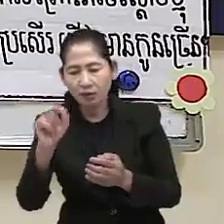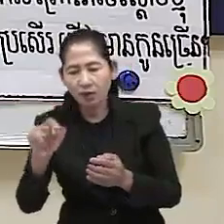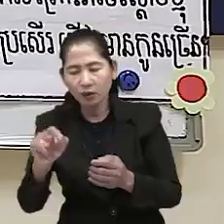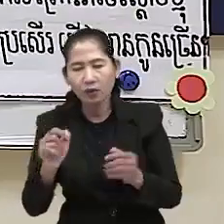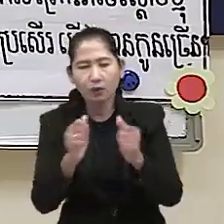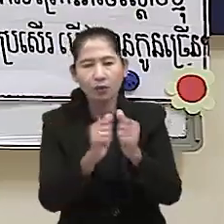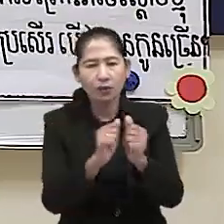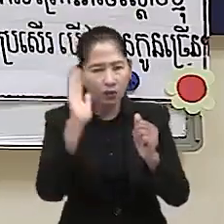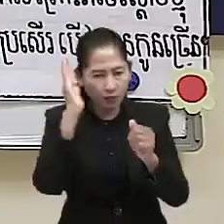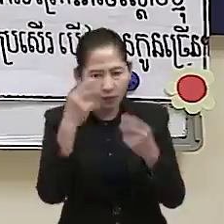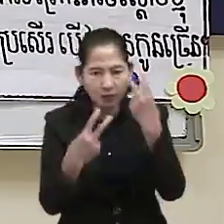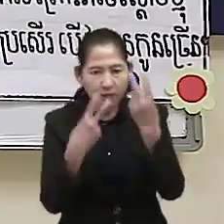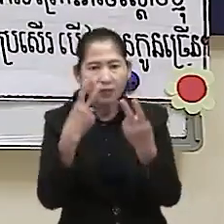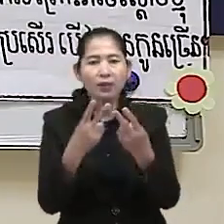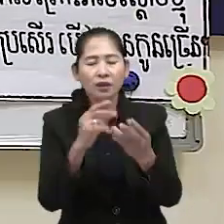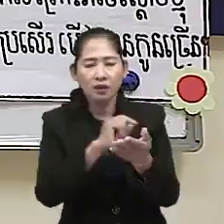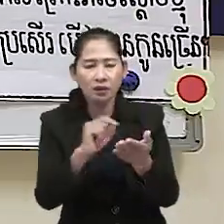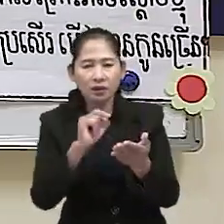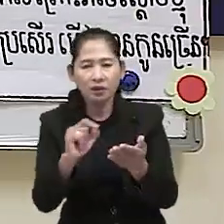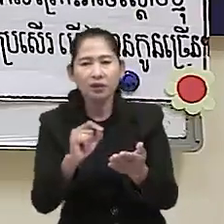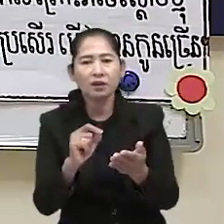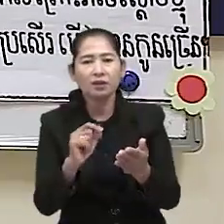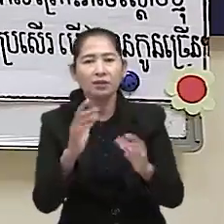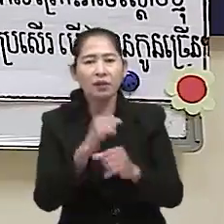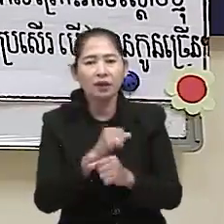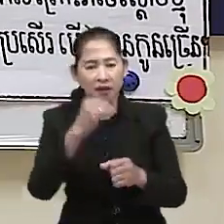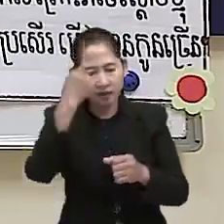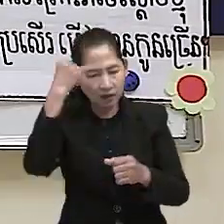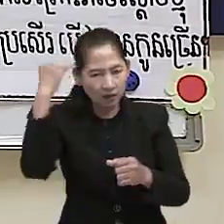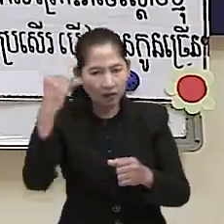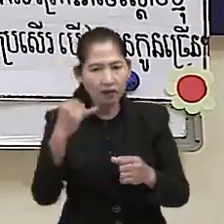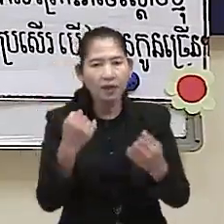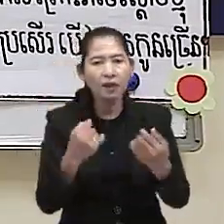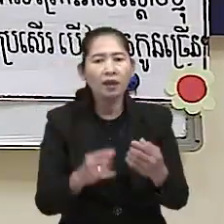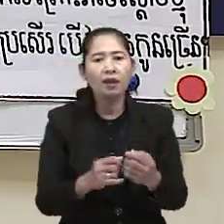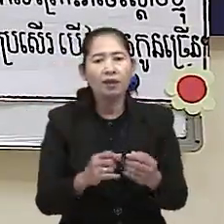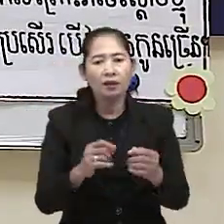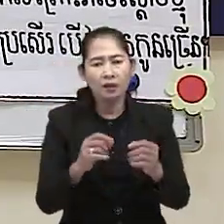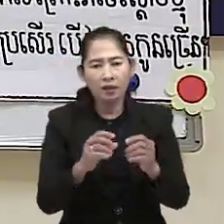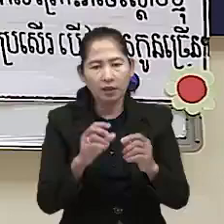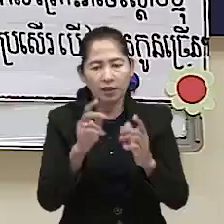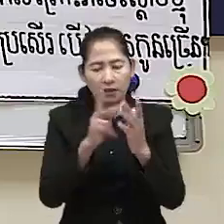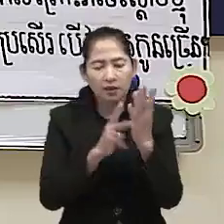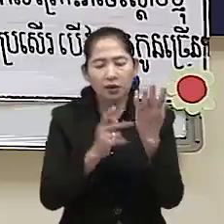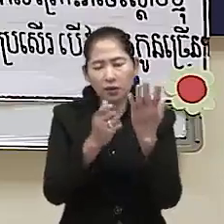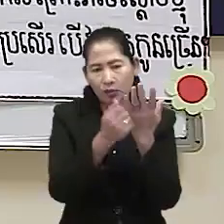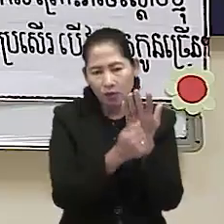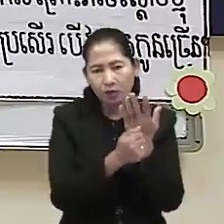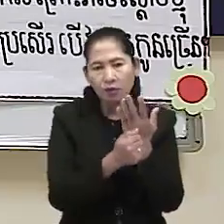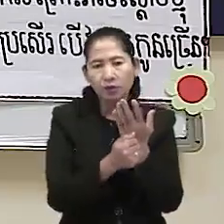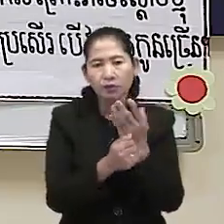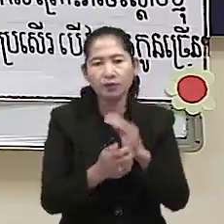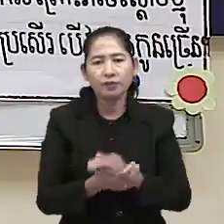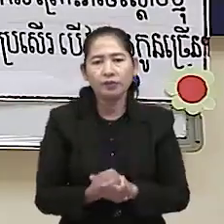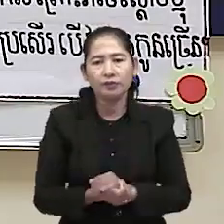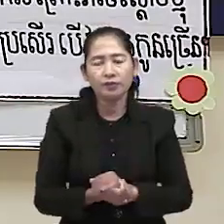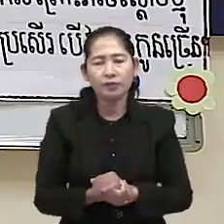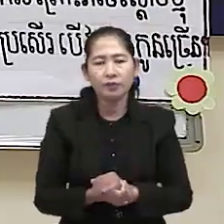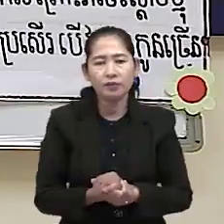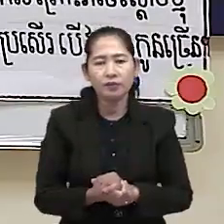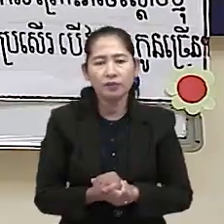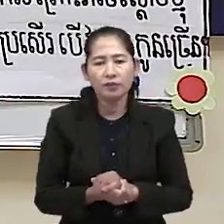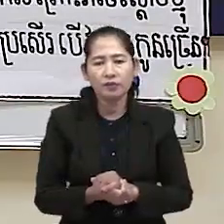មជាមួយរូបភាពមើលទៅហើយសរសេរចេញបានជាតែងសេចក្តីហើយដល់យោងទៅតាមគម្រោងតែងណាកូនណាយោងតាមគម្រោងតែងហ្នឹងផ